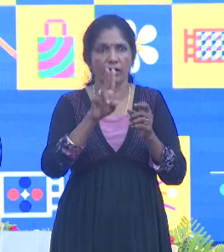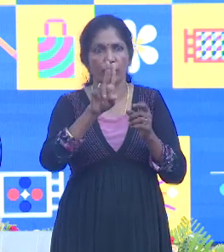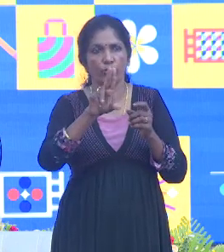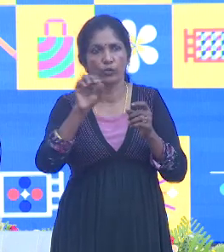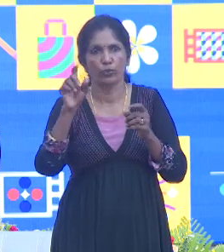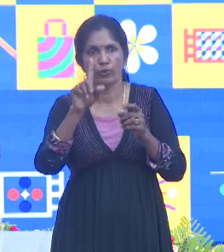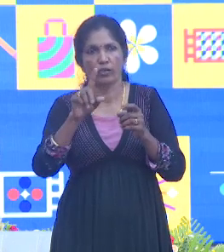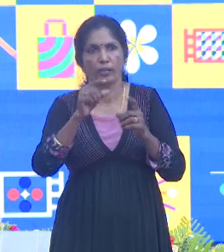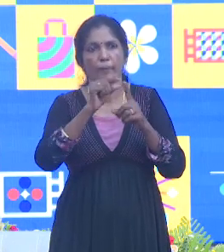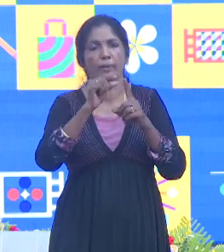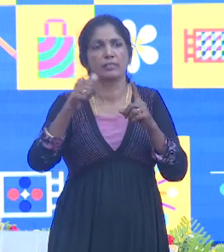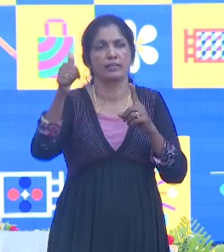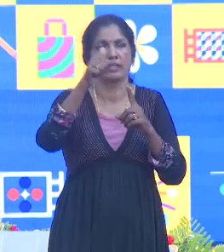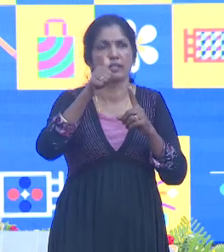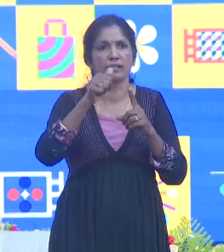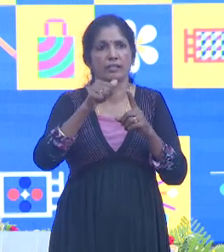പ്രസിഡൻ്റ് അത്